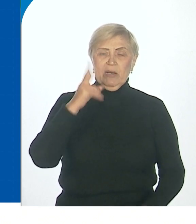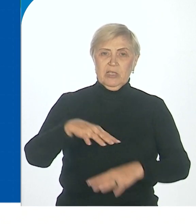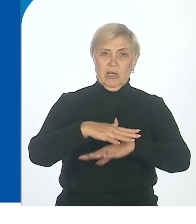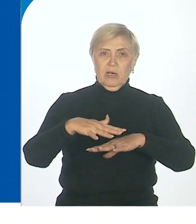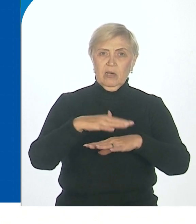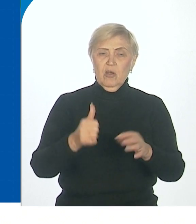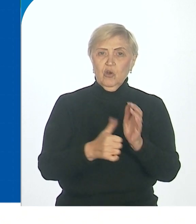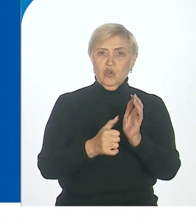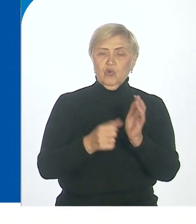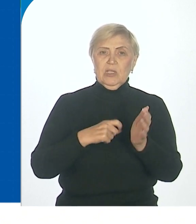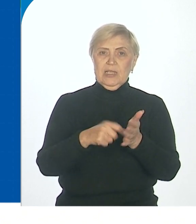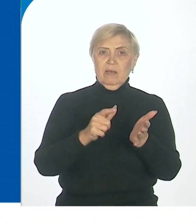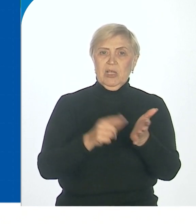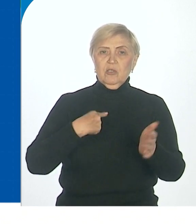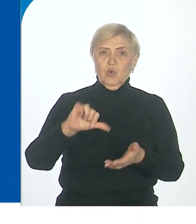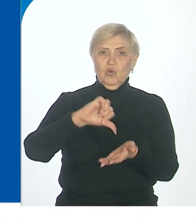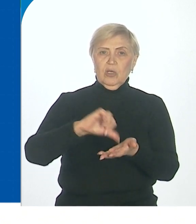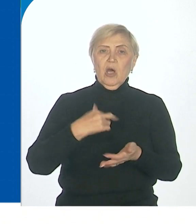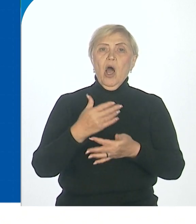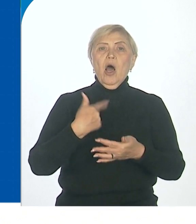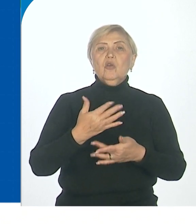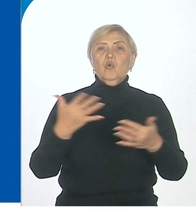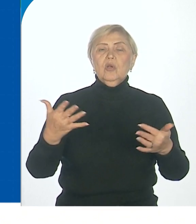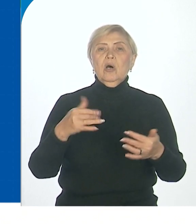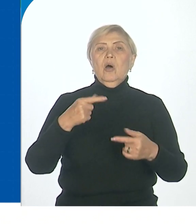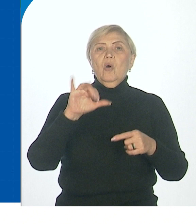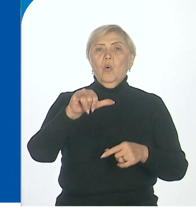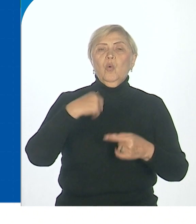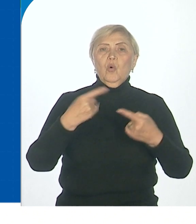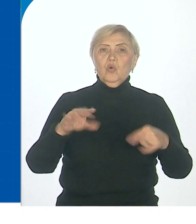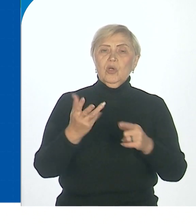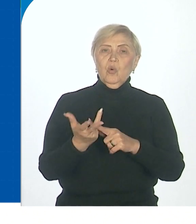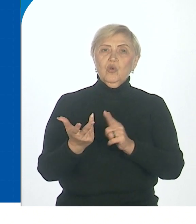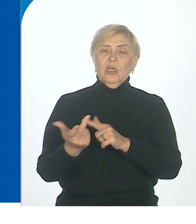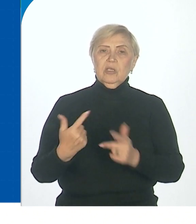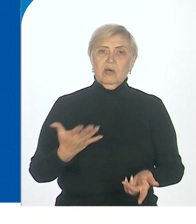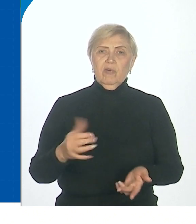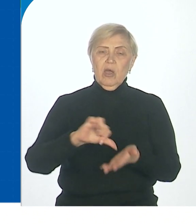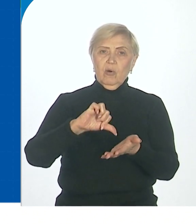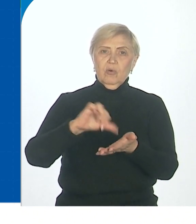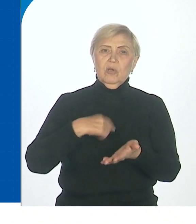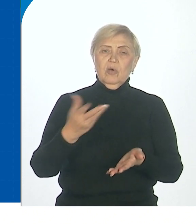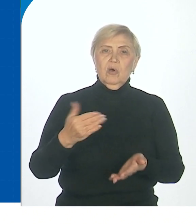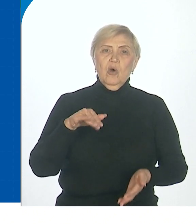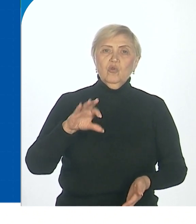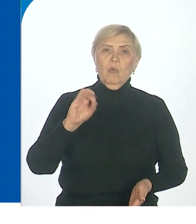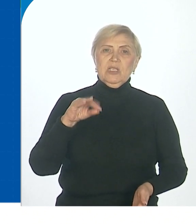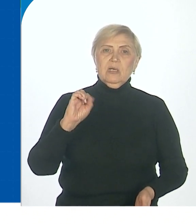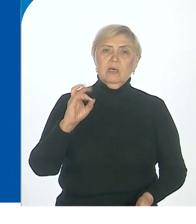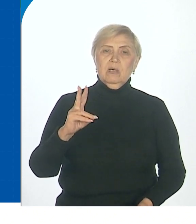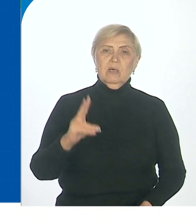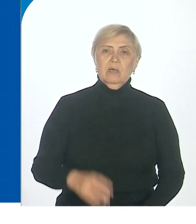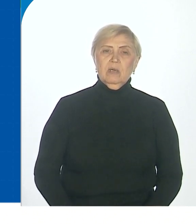естественно, 617 участников. Я думаю, интересно, а сколько же у других, наверное, что-то похоже? Якутия 3, Томск 62, Москва 108,